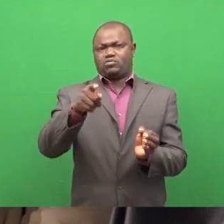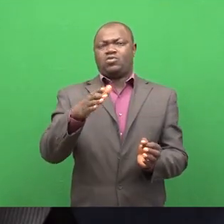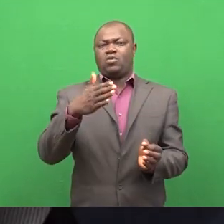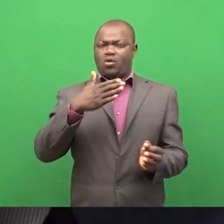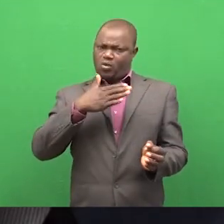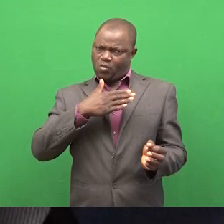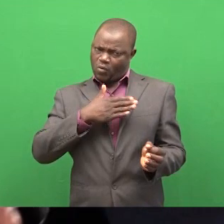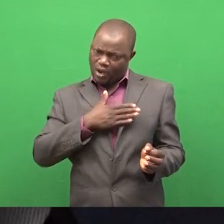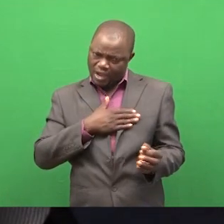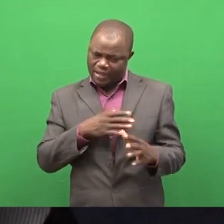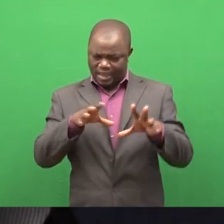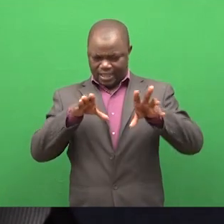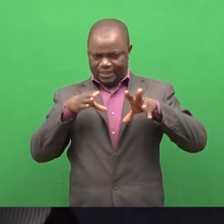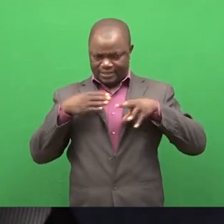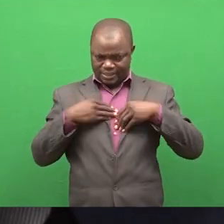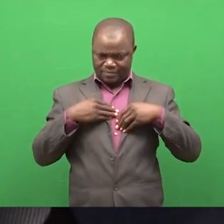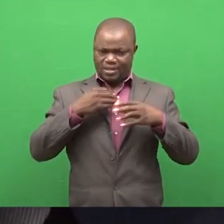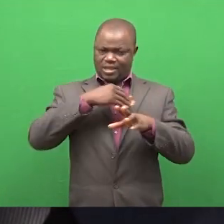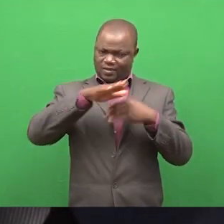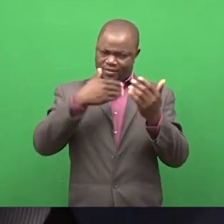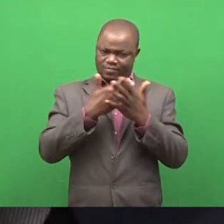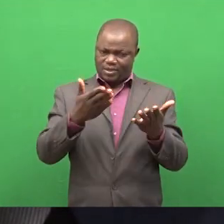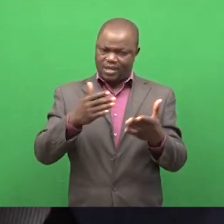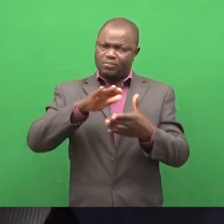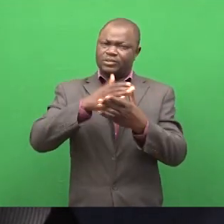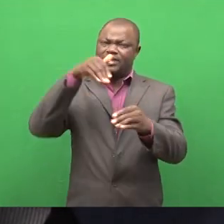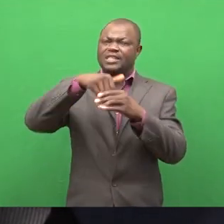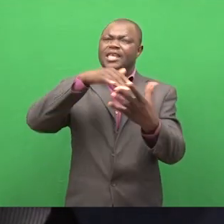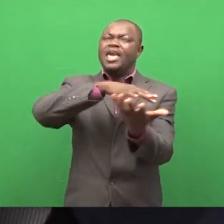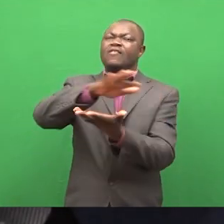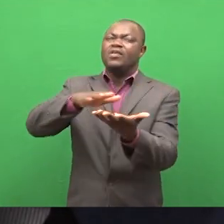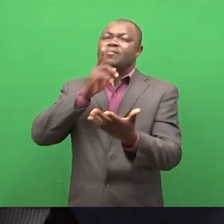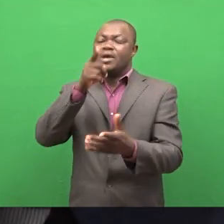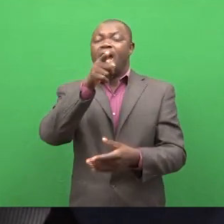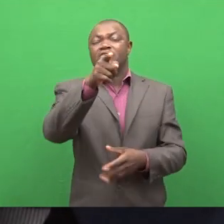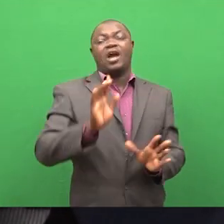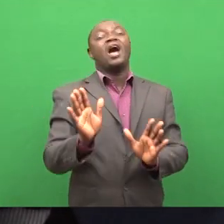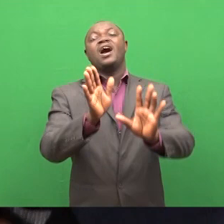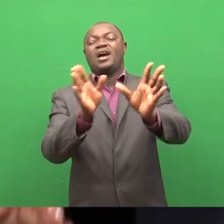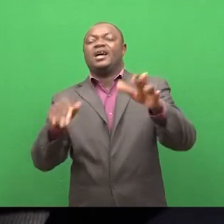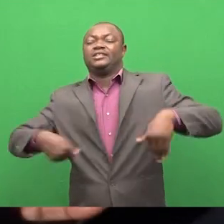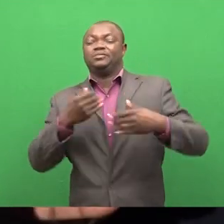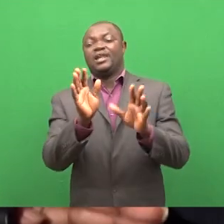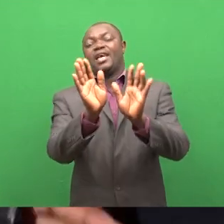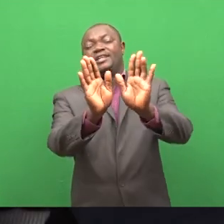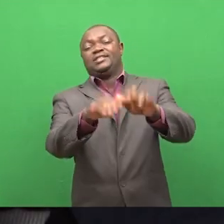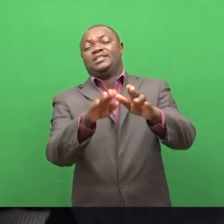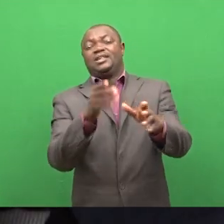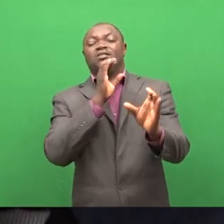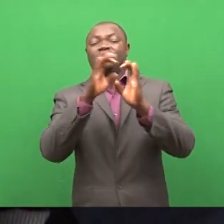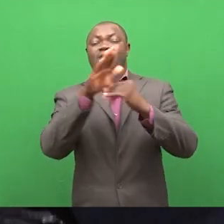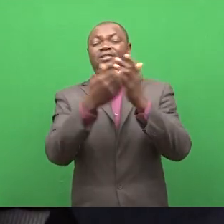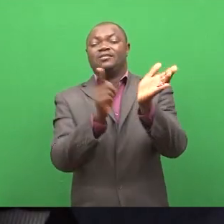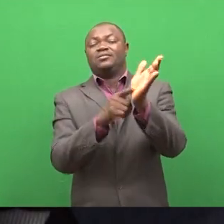dzikwanise kuvagamuchiro nekuti pese vanenge vachingonzi aiwa uyo aiwa nyaya